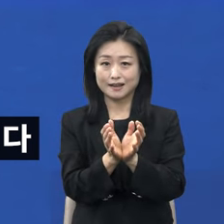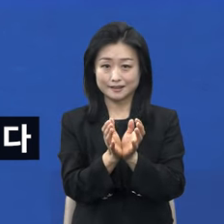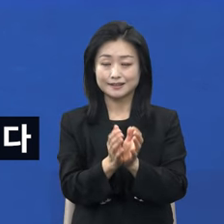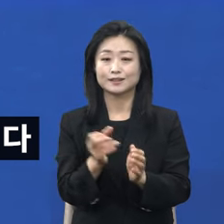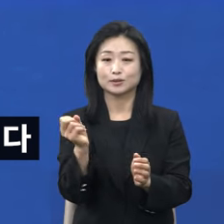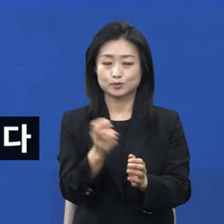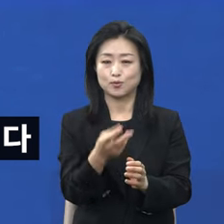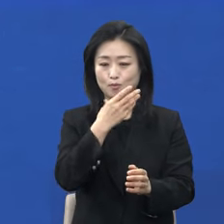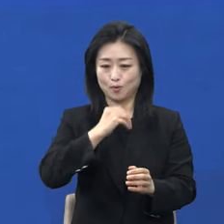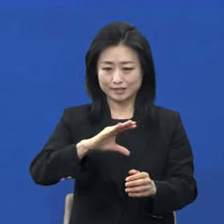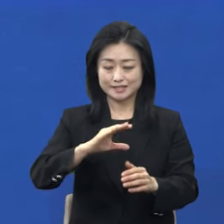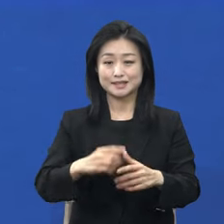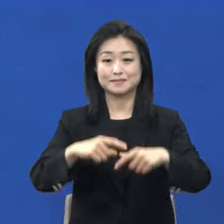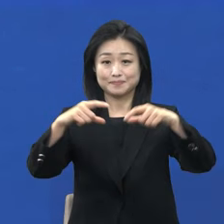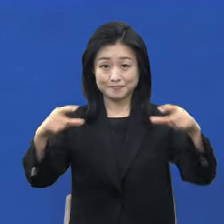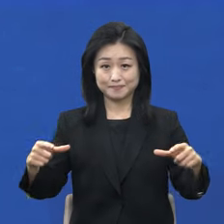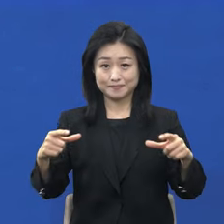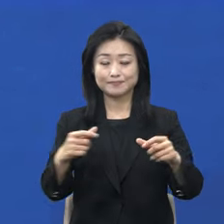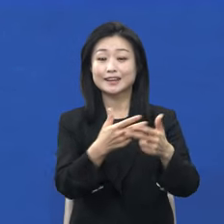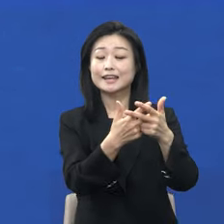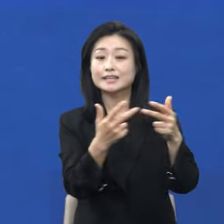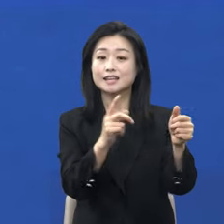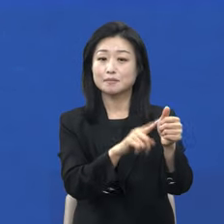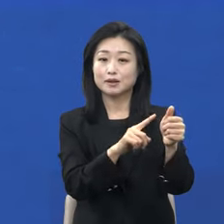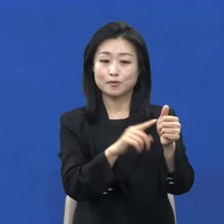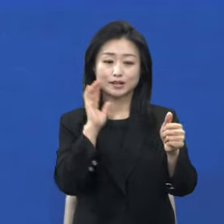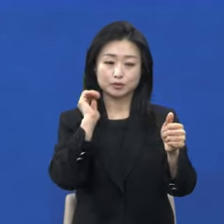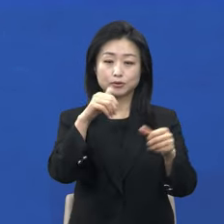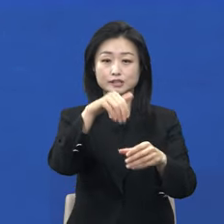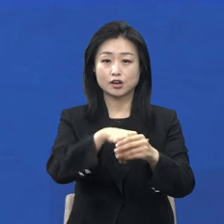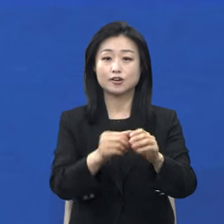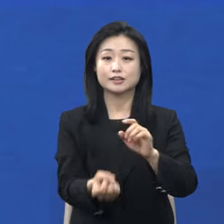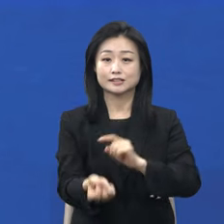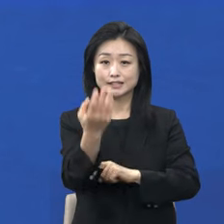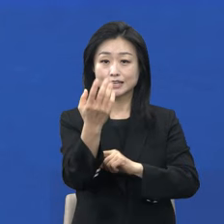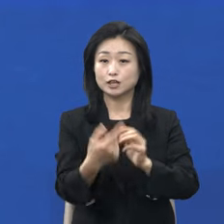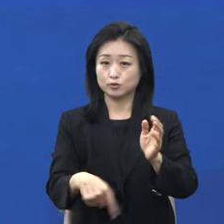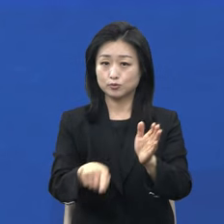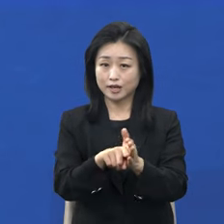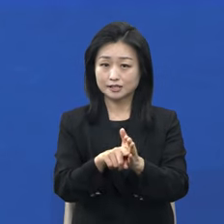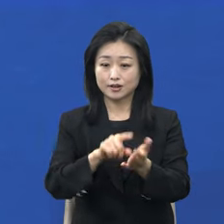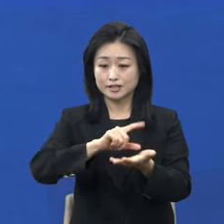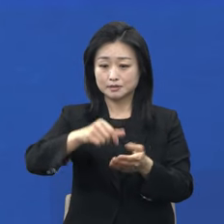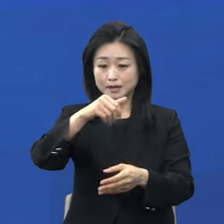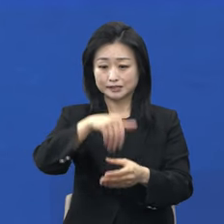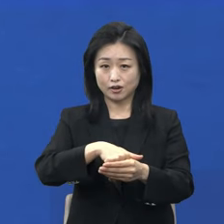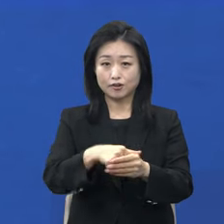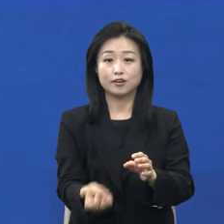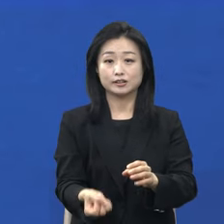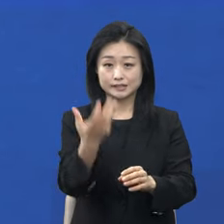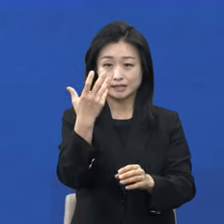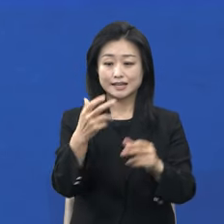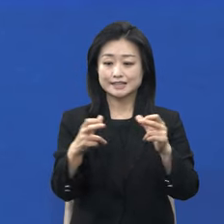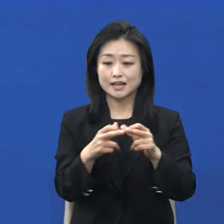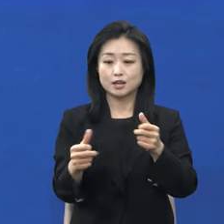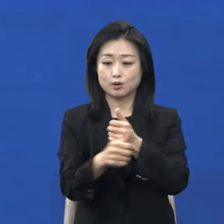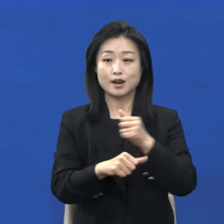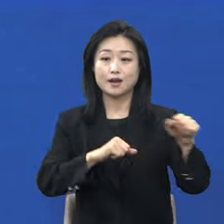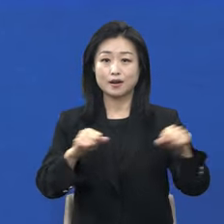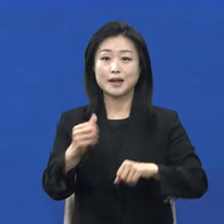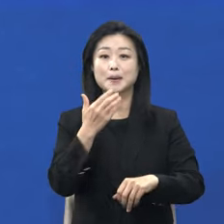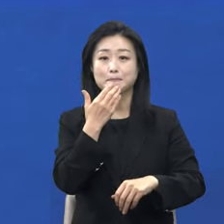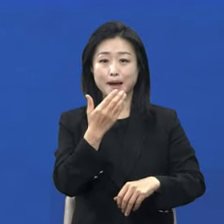소중한 사람입니다. 이재명 대표님과 대선 승리를, 지방선거 승리를 장애인위원회가 함께